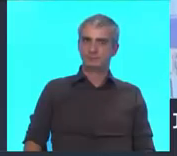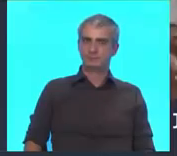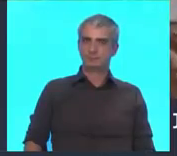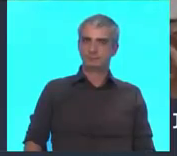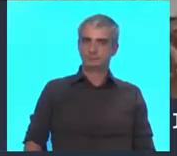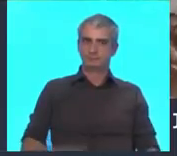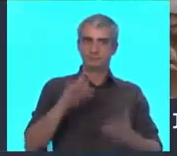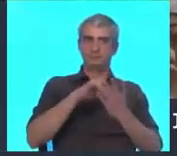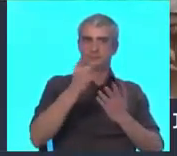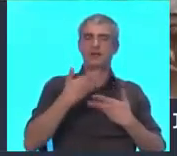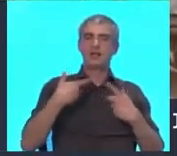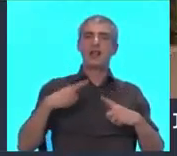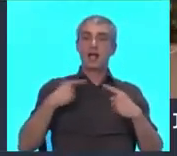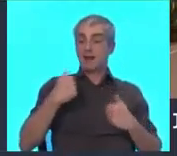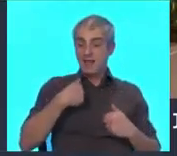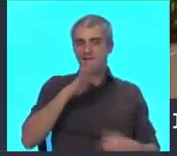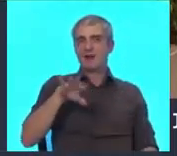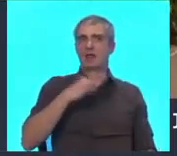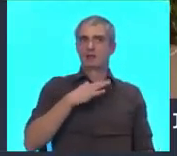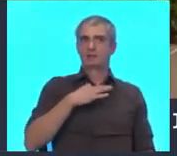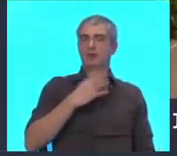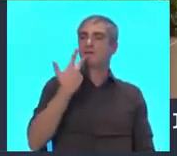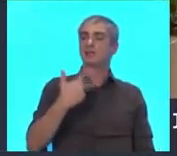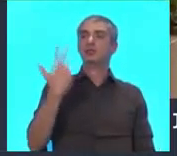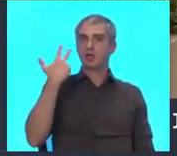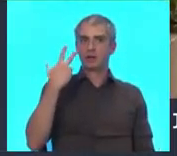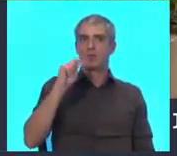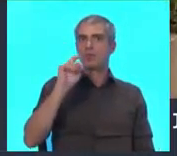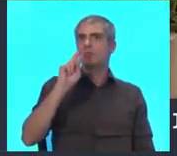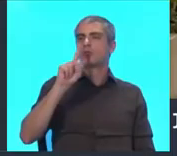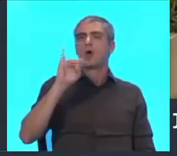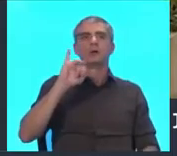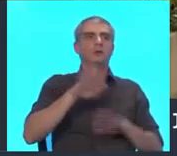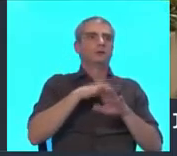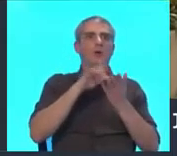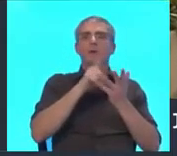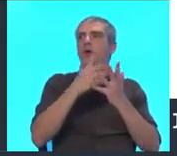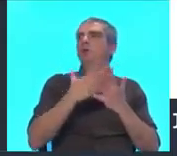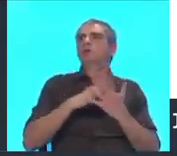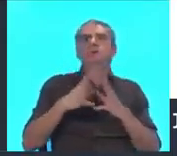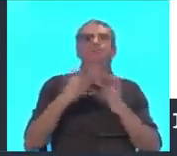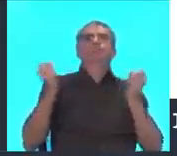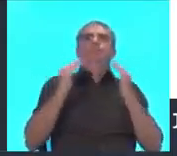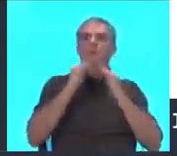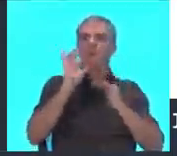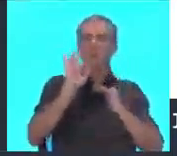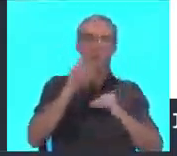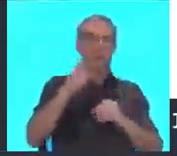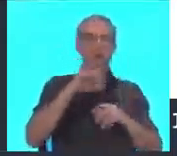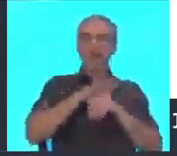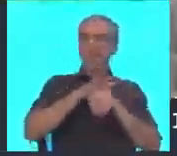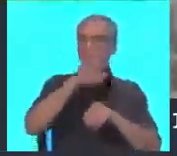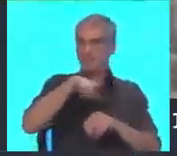המקום הזה נתן לי חיים, לי ולילדים שלי. לפני 3 שנים נוי הרגישה שהמקום הזה מפרק לה את הבית. כשבהדרכת הילד